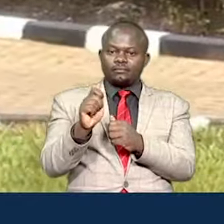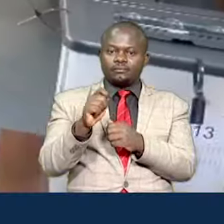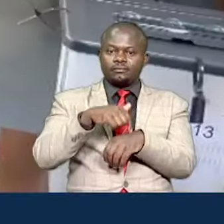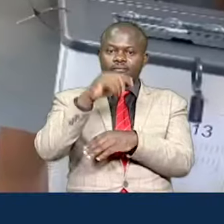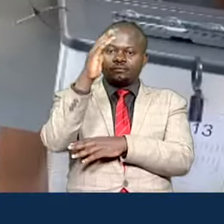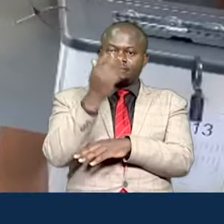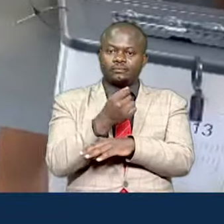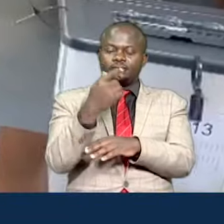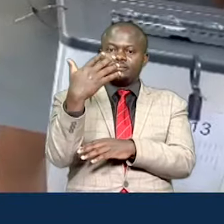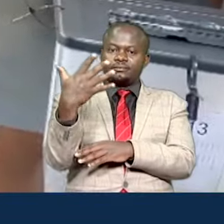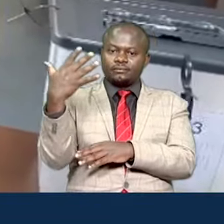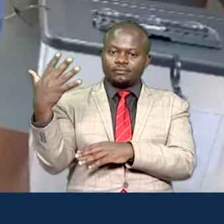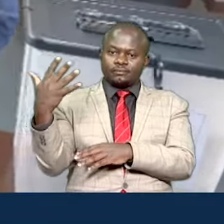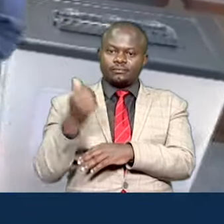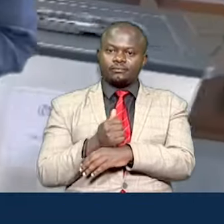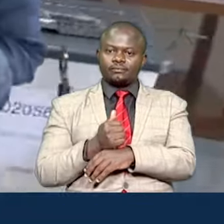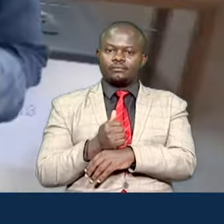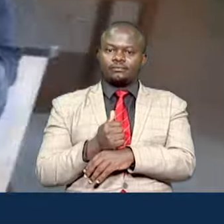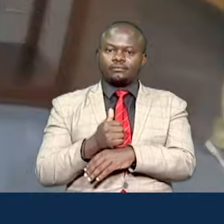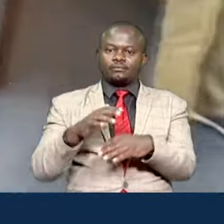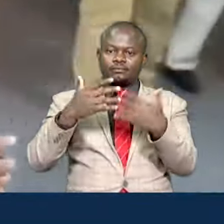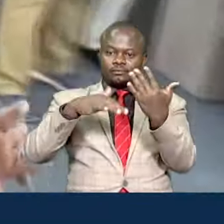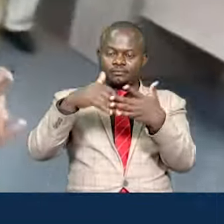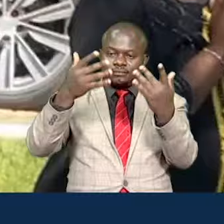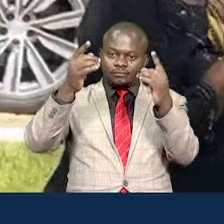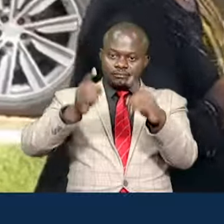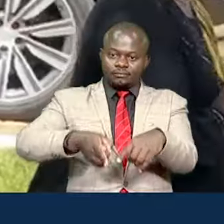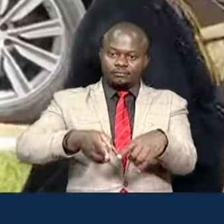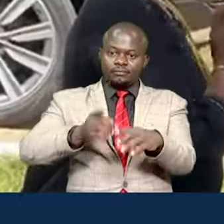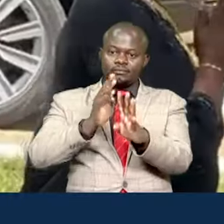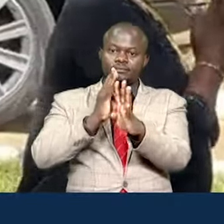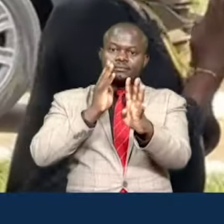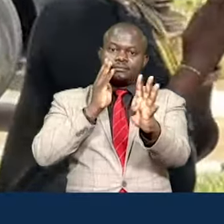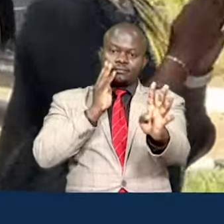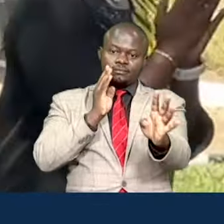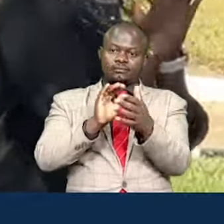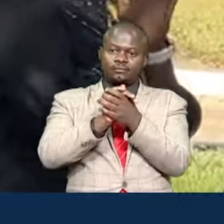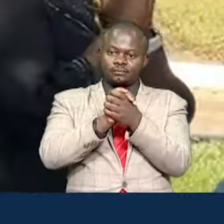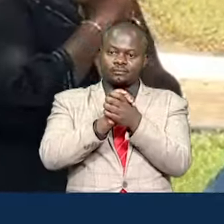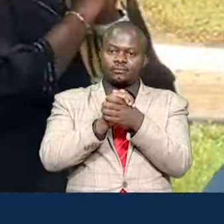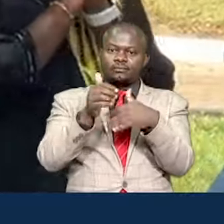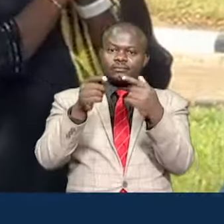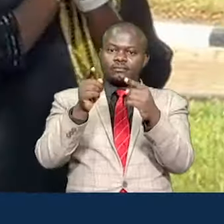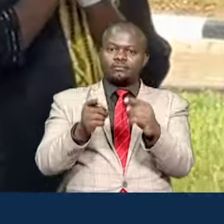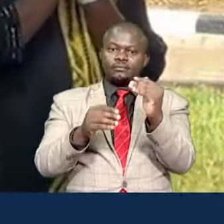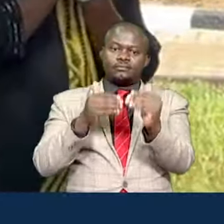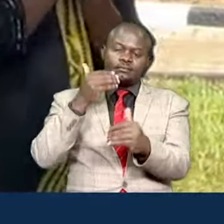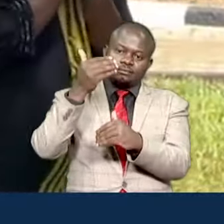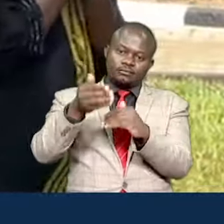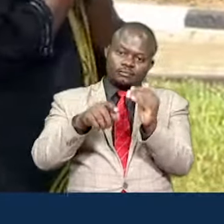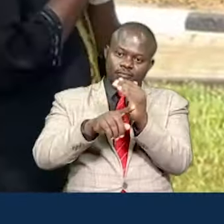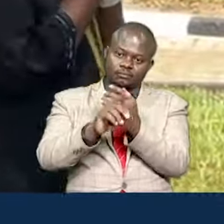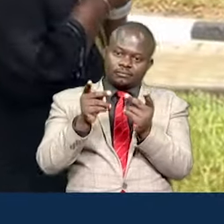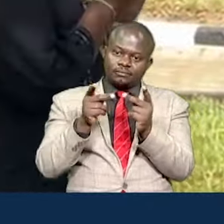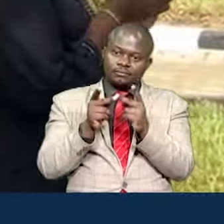n'iminota 55. Bakihagera babanje kujya ku murongo basuhuza abo bahasanze, nyuma binjira ahagenewe